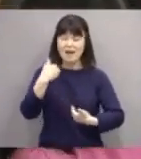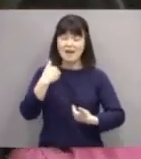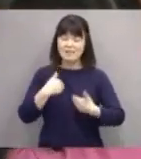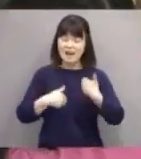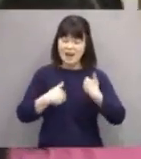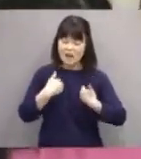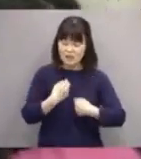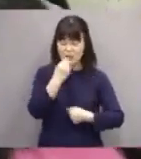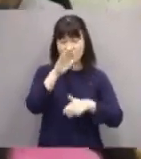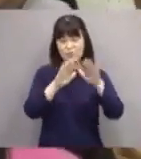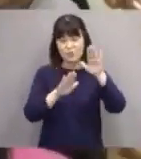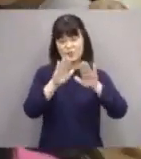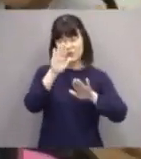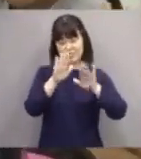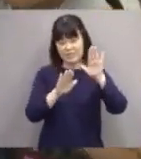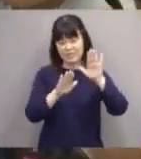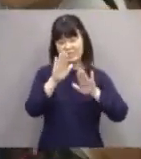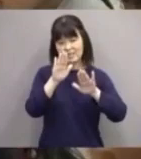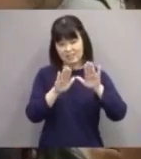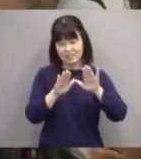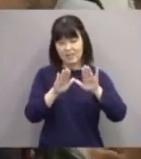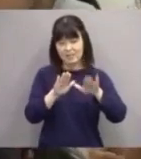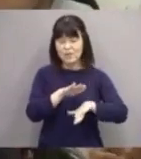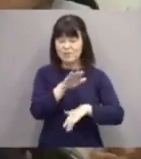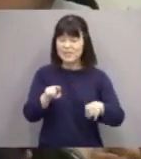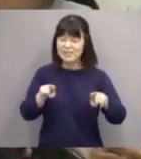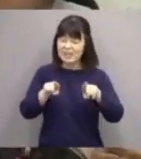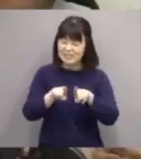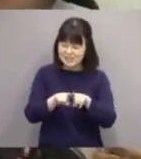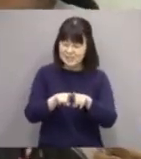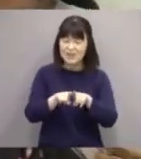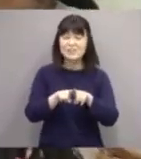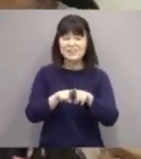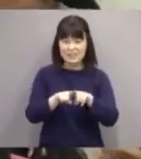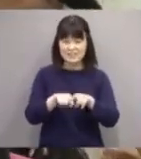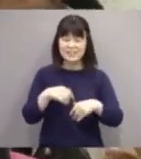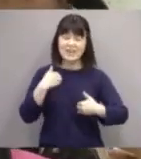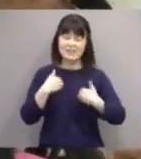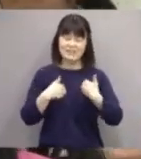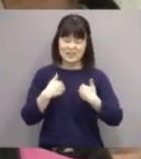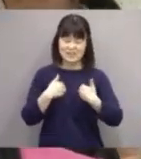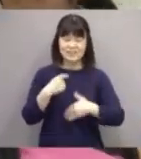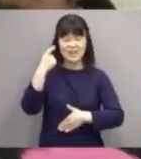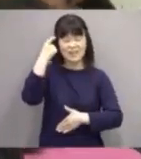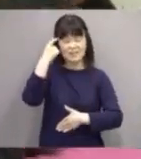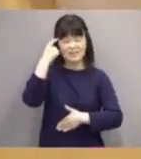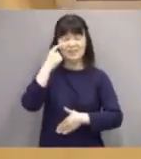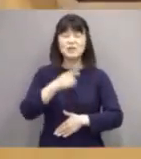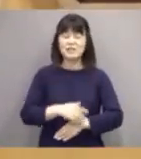とした雰囲気を醸し出して、一緒にいることの楽しさになってるんじゃないかなと思います。はい、